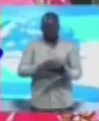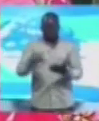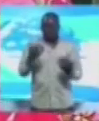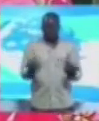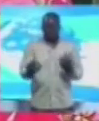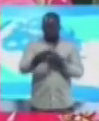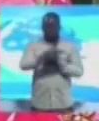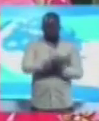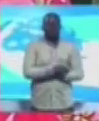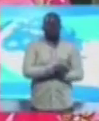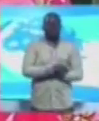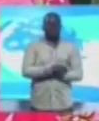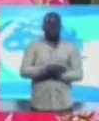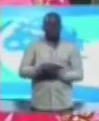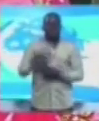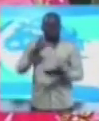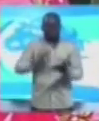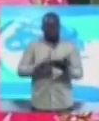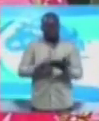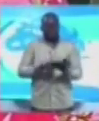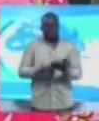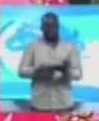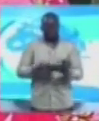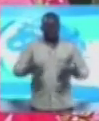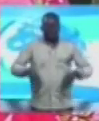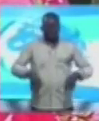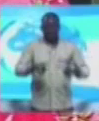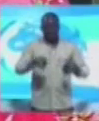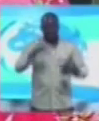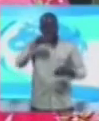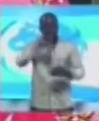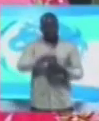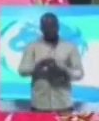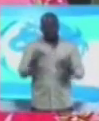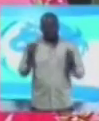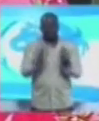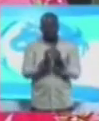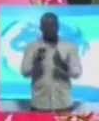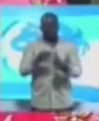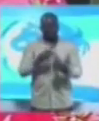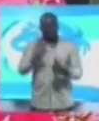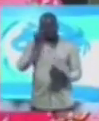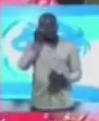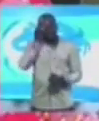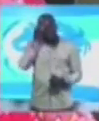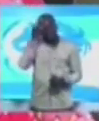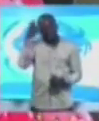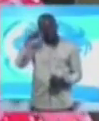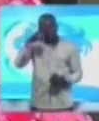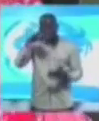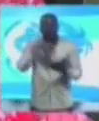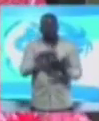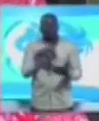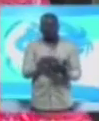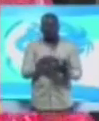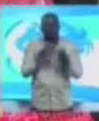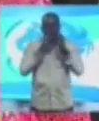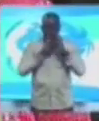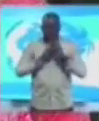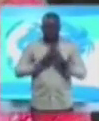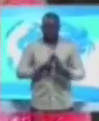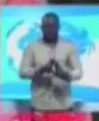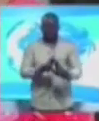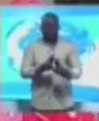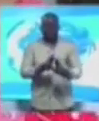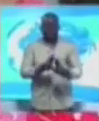aujourd'hui, et discuter des pistes, évoquer un certain nombre de pistes avec le Premier ministre pour davantage répondre